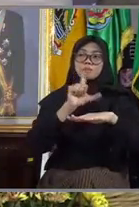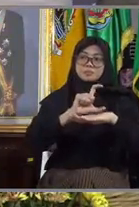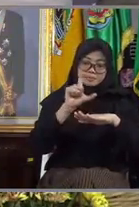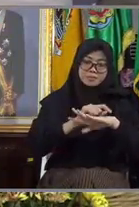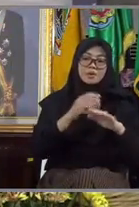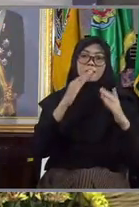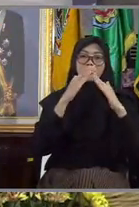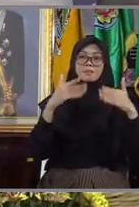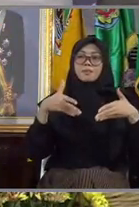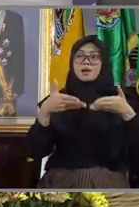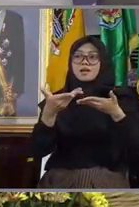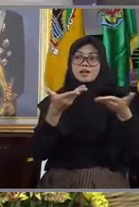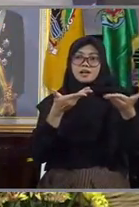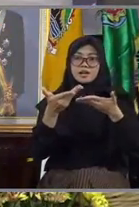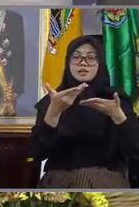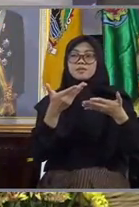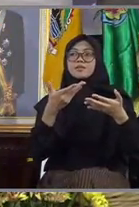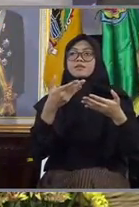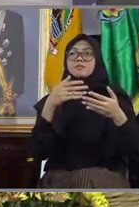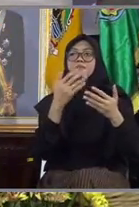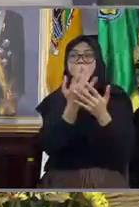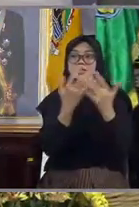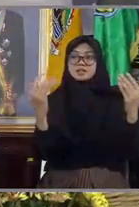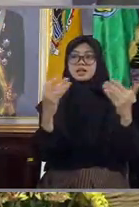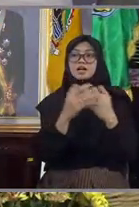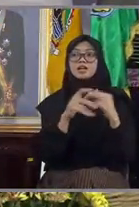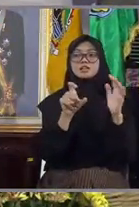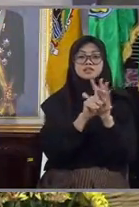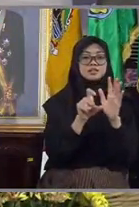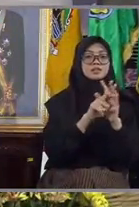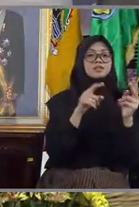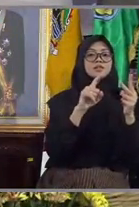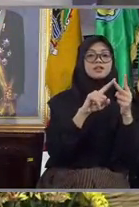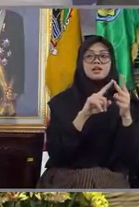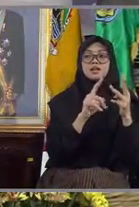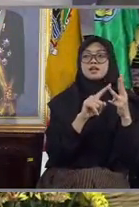layanan-layanan publik, kantor-kantor. Nanti yang SPBU,